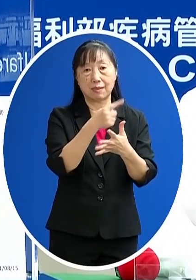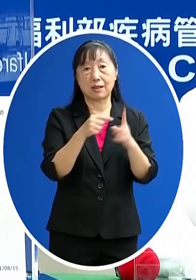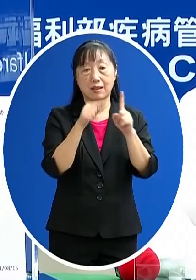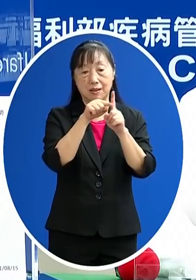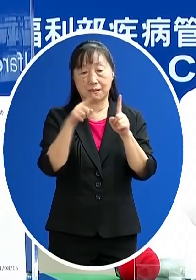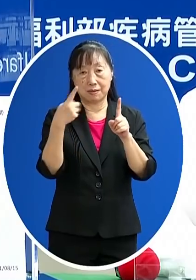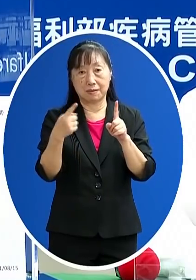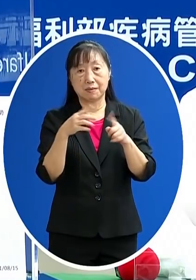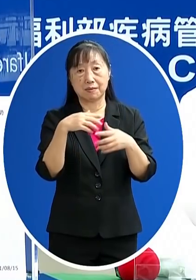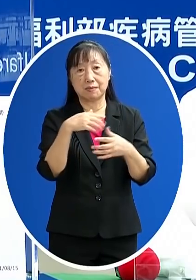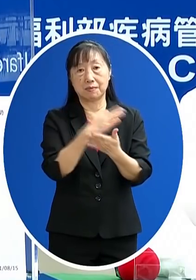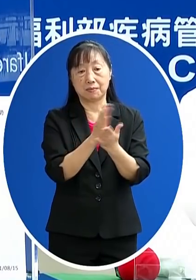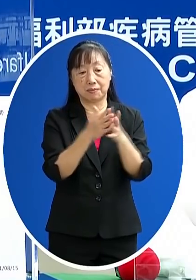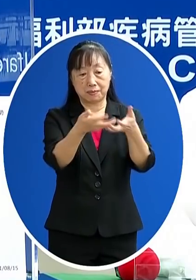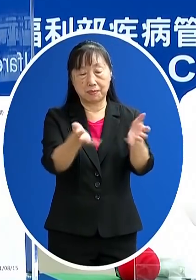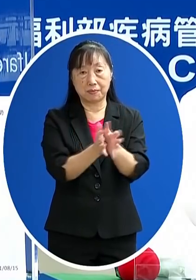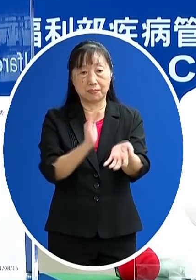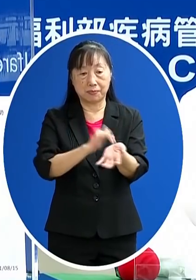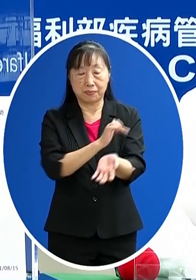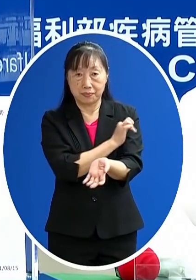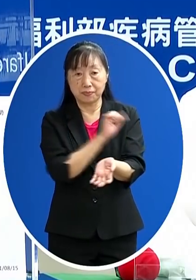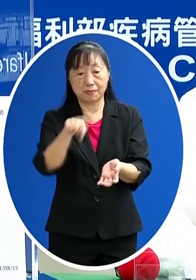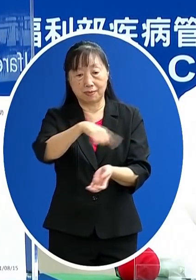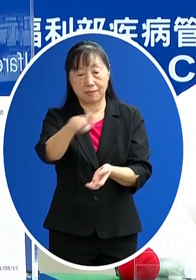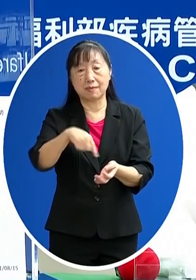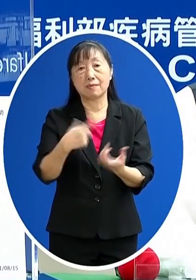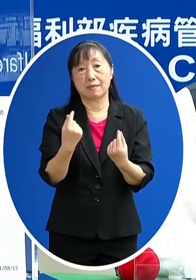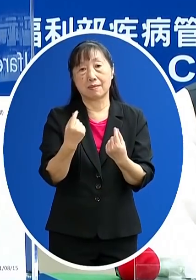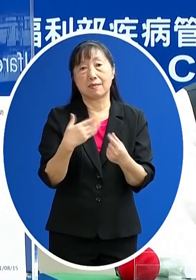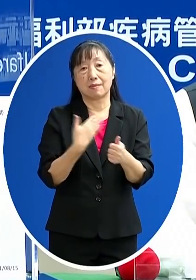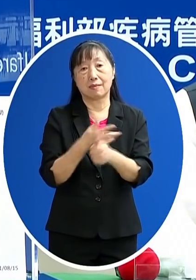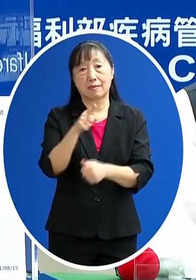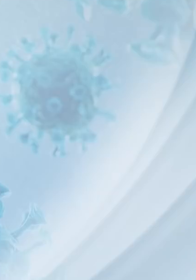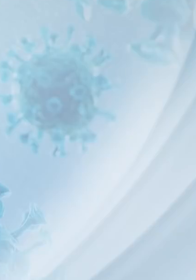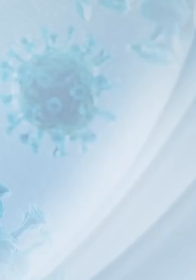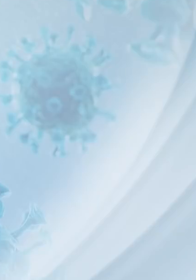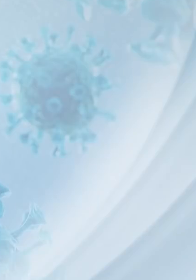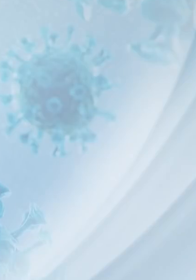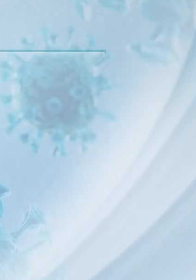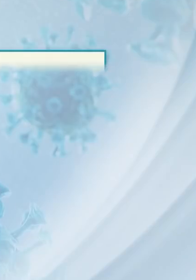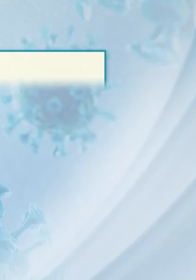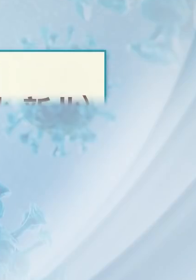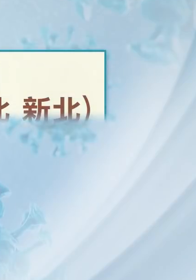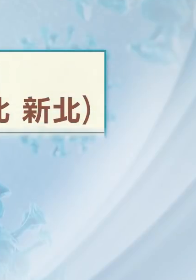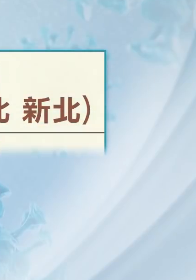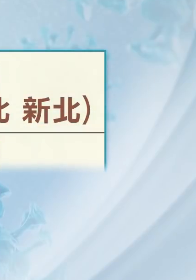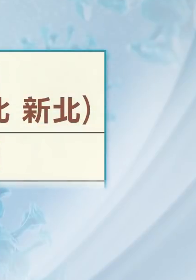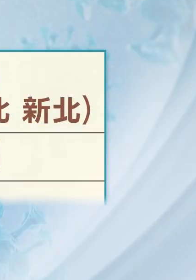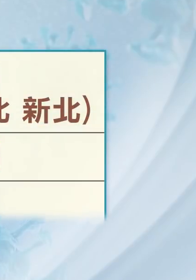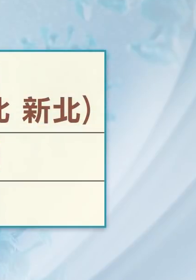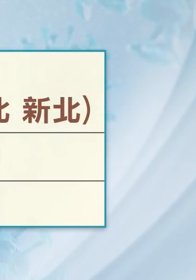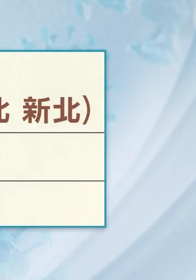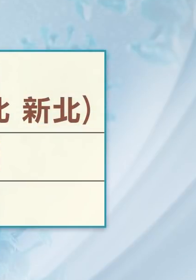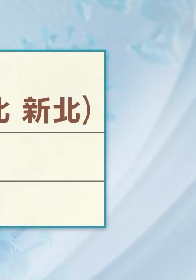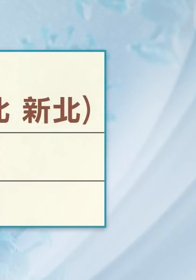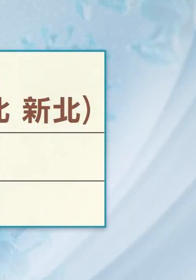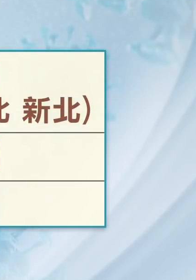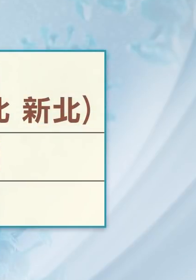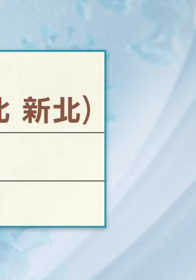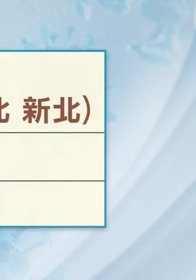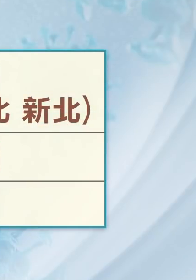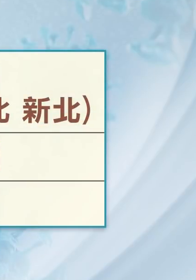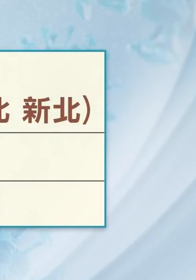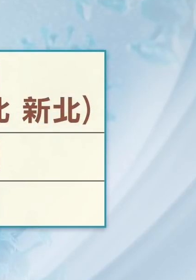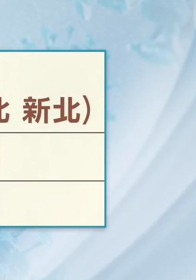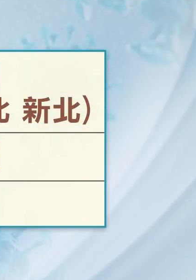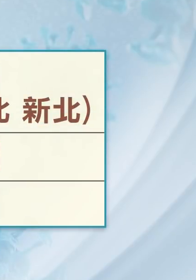一至一类的有职等的医护人员哈，我们也准备让他们进行混打。 而国内周日新增了2例本土个案，分别在新北市